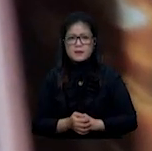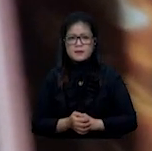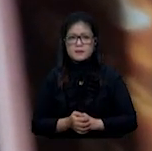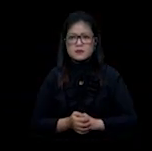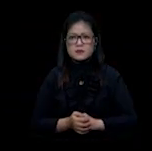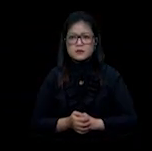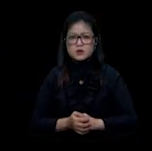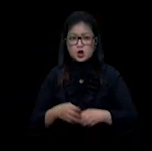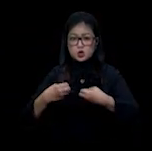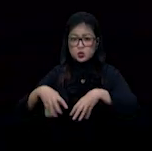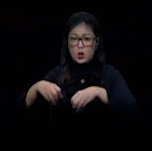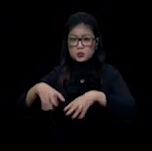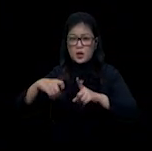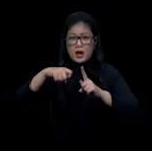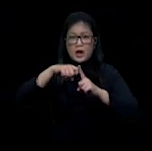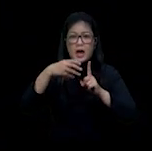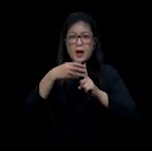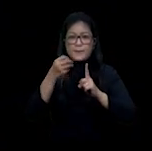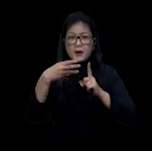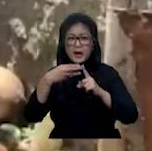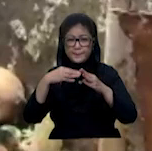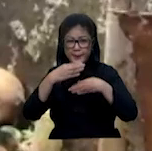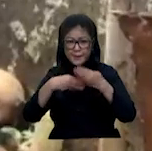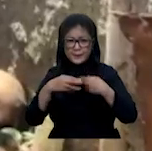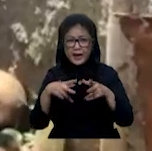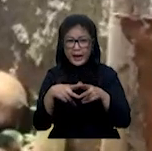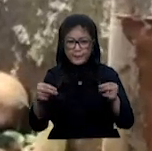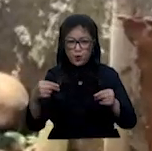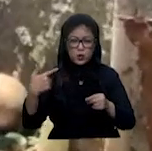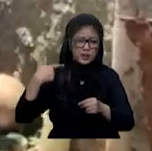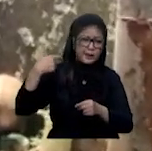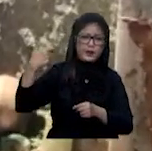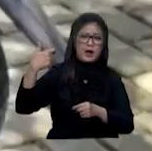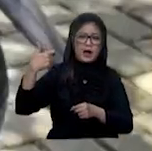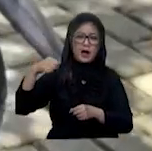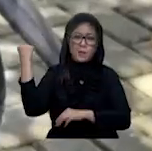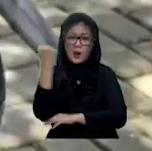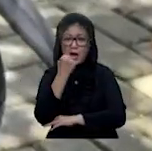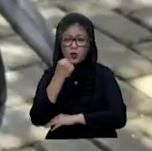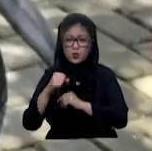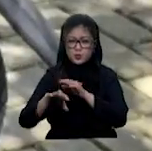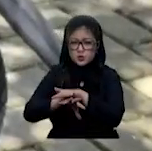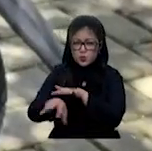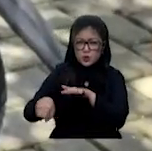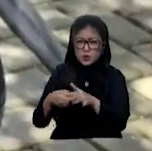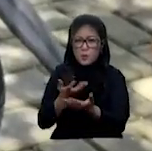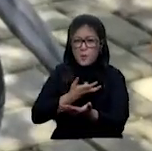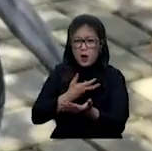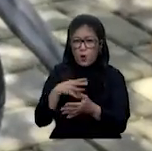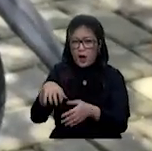Seorang penjual kebab di Depok, Jawa Barat terluka tembak pada bagian dada. Pelaku penembakan diduga pencuri yang hendak mengambil motor milik